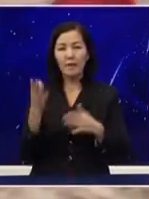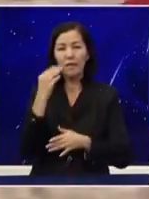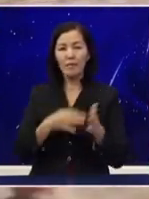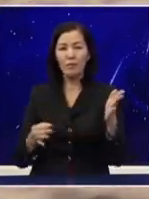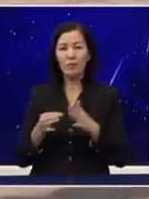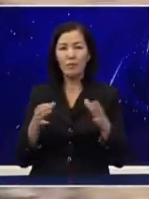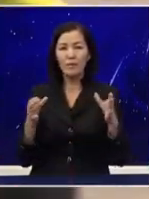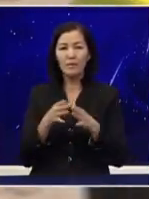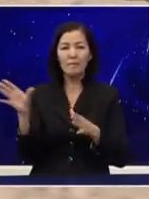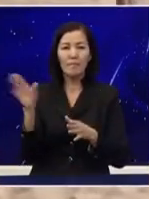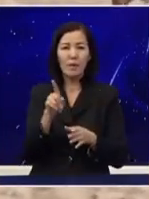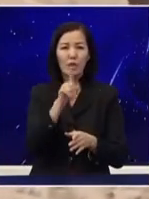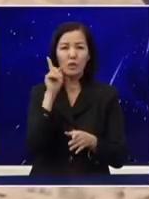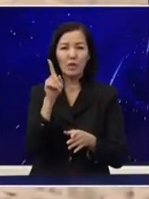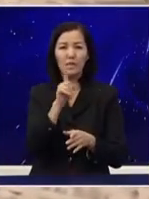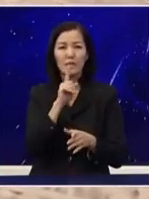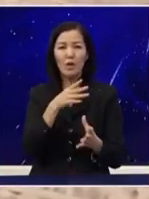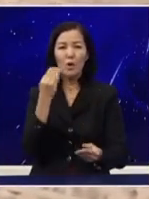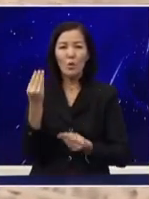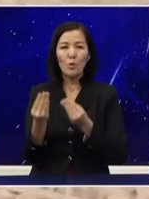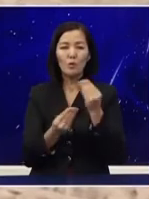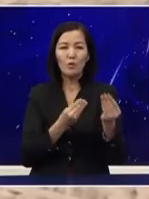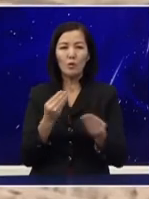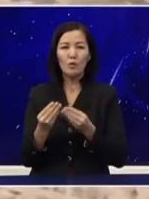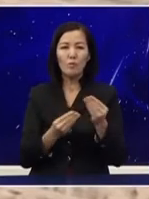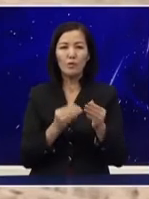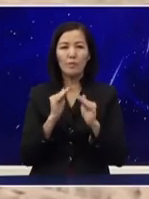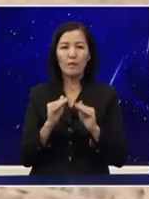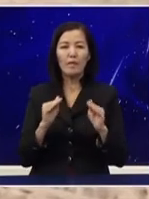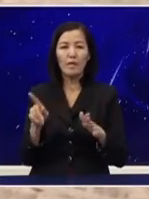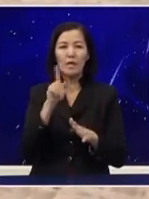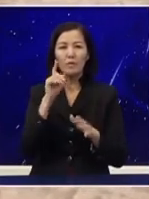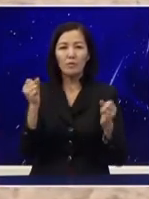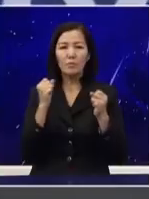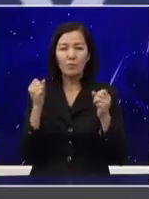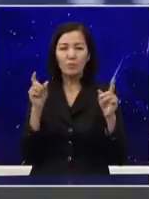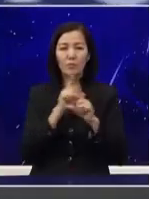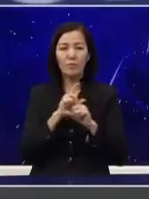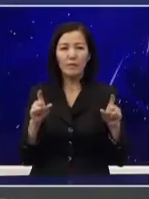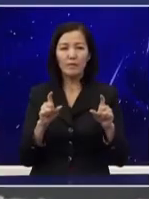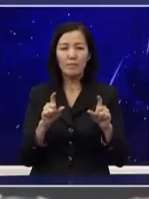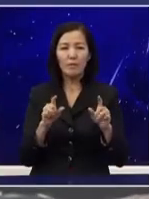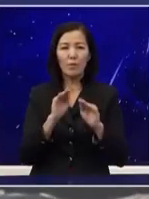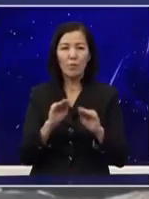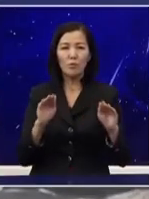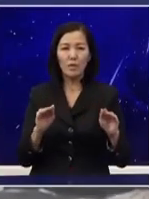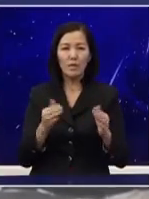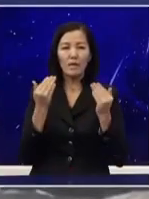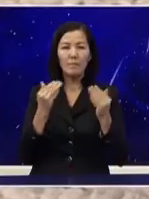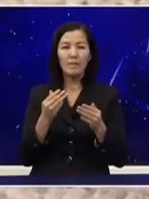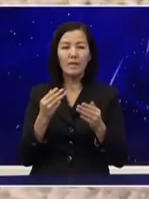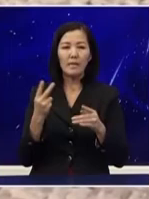құрамасы кілең жастардан құралған. Олар ойын түрлері бойынша мамандандырылған балалар мен жас өспірімдер спорт мектебінің